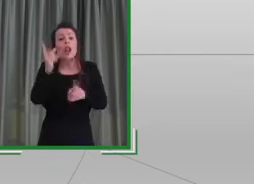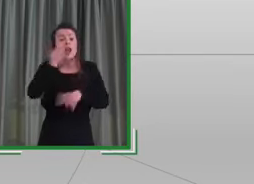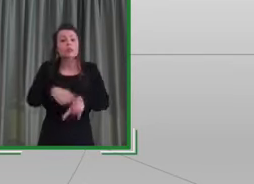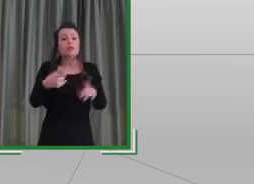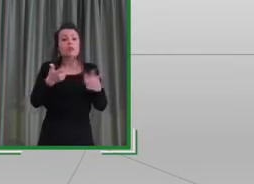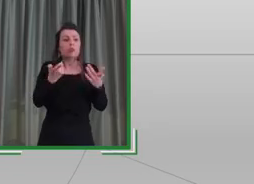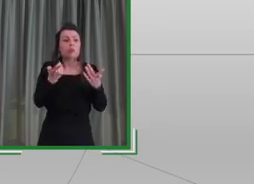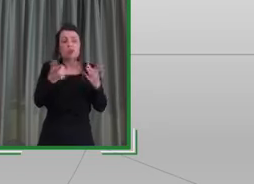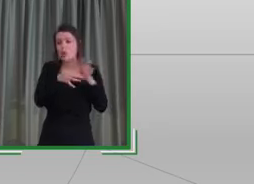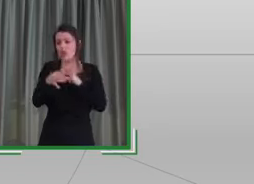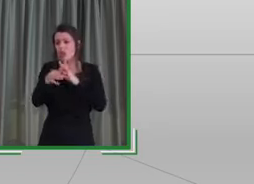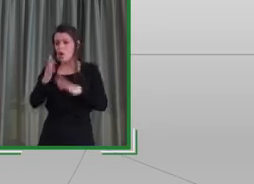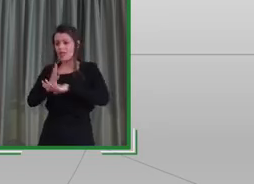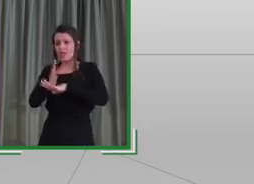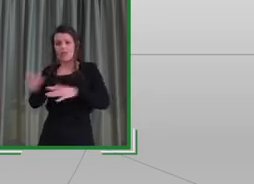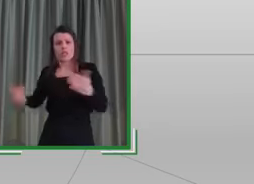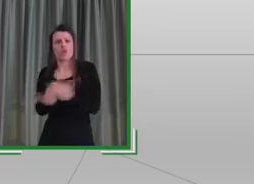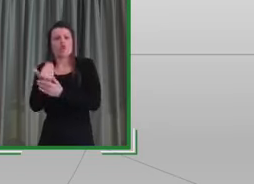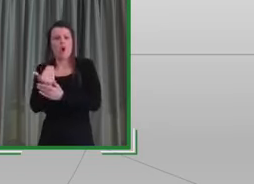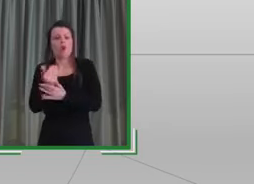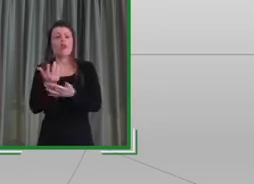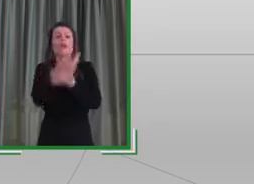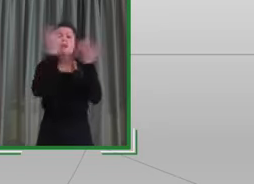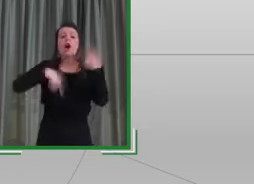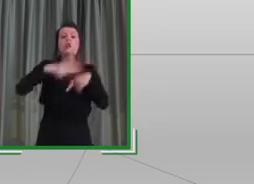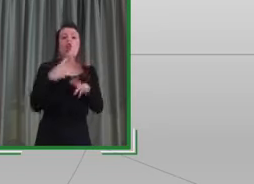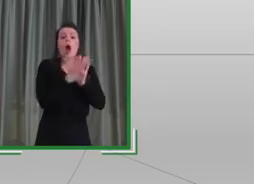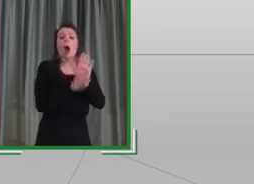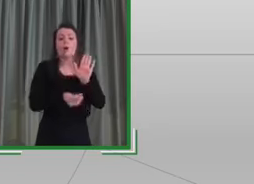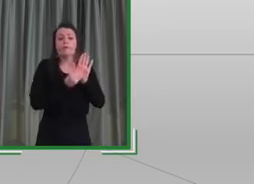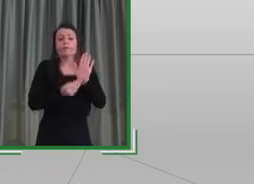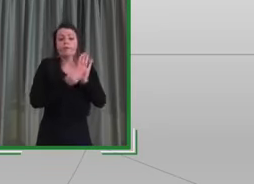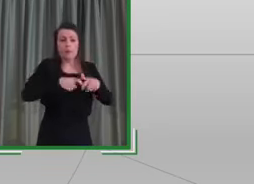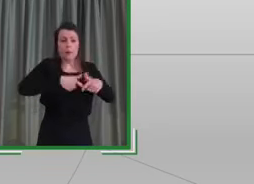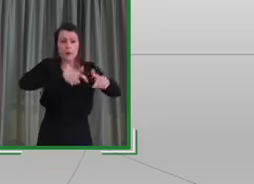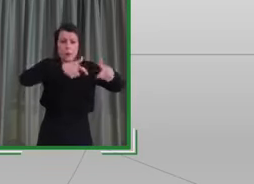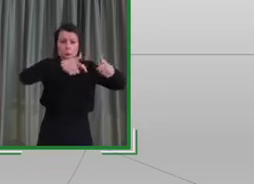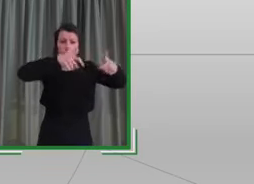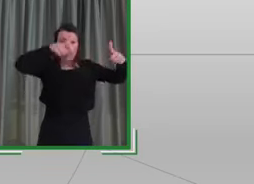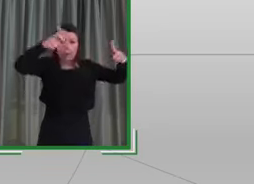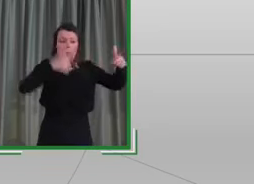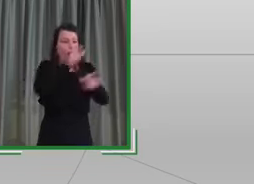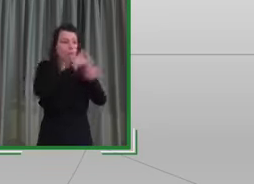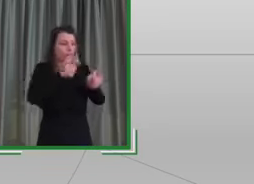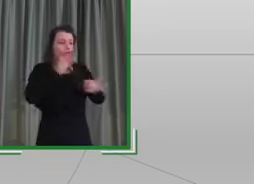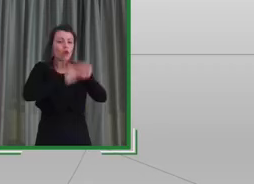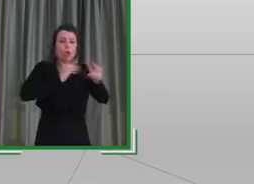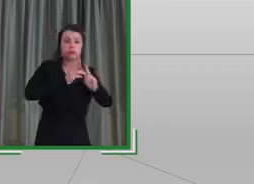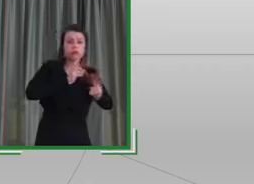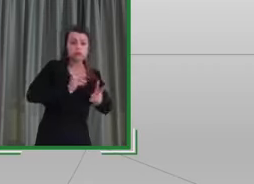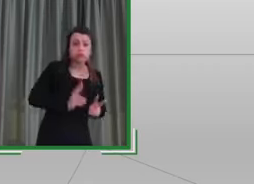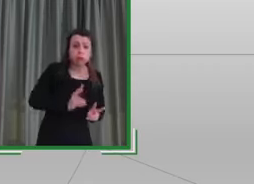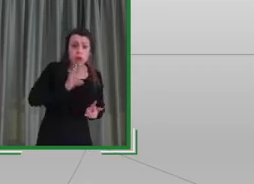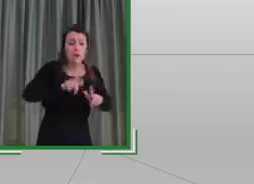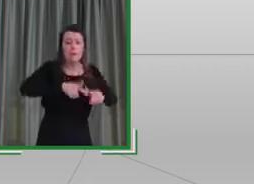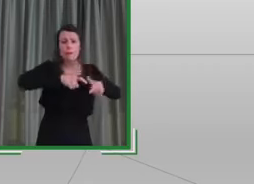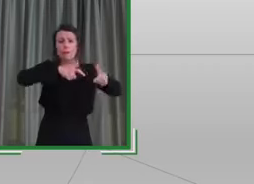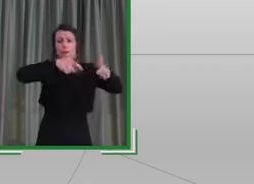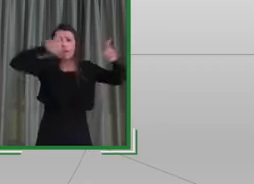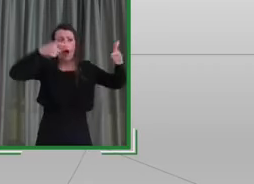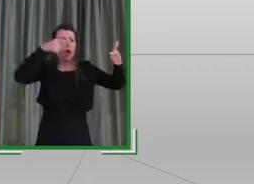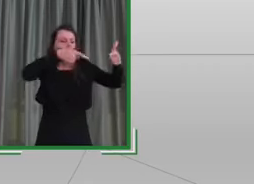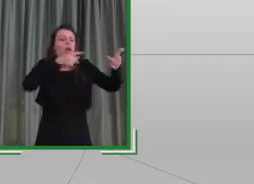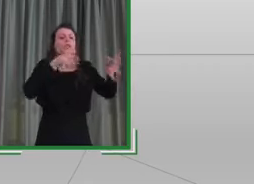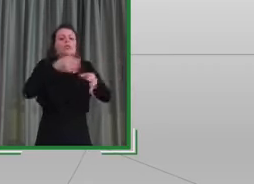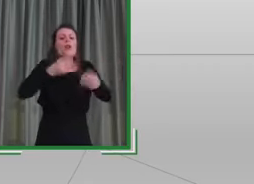sarà scaricato più avremo utenti più sarà veritiero e più avremo la mappatura anche delle zone per prevenire dove